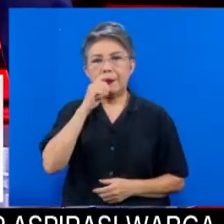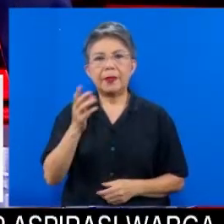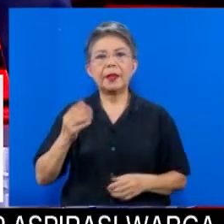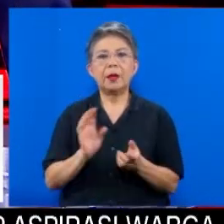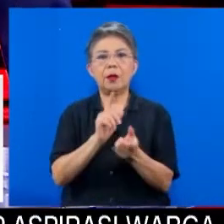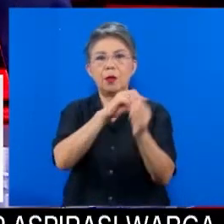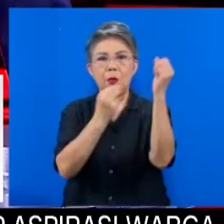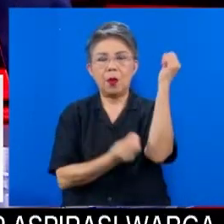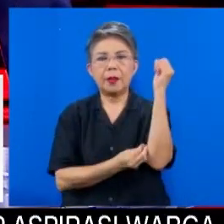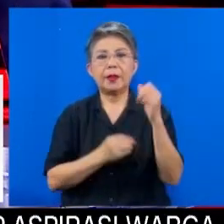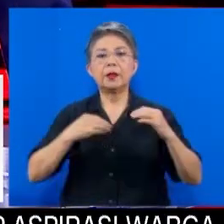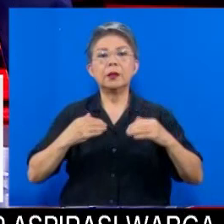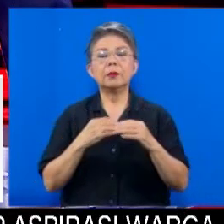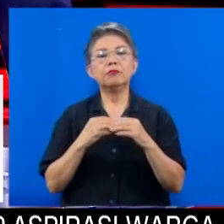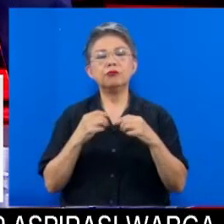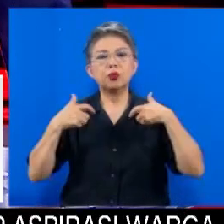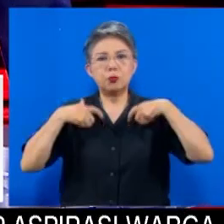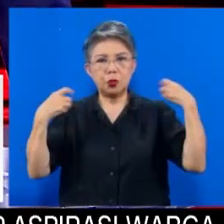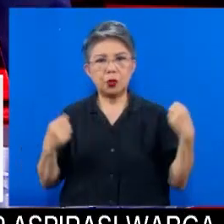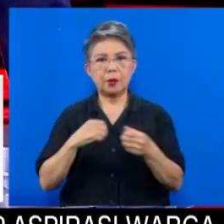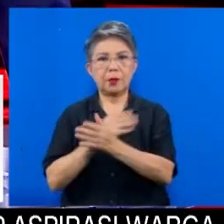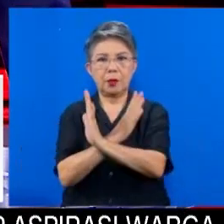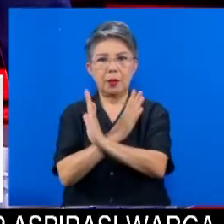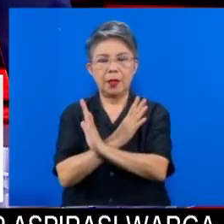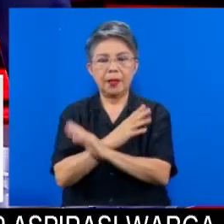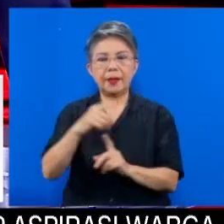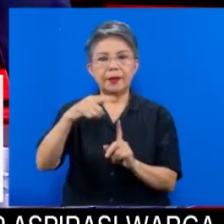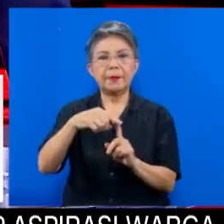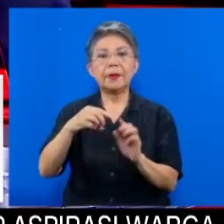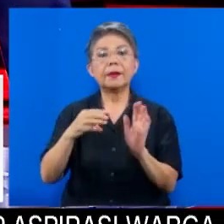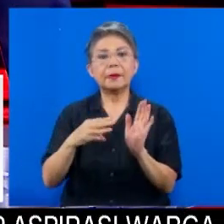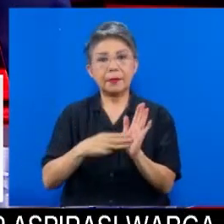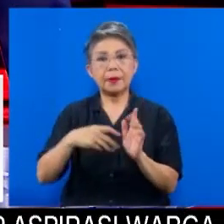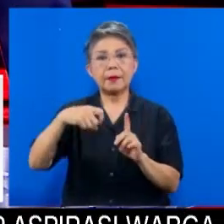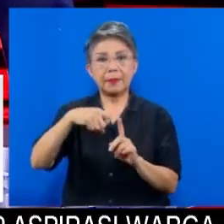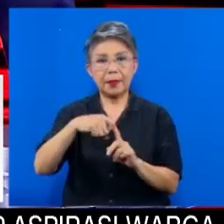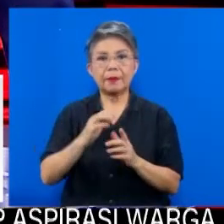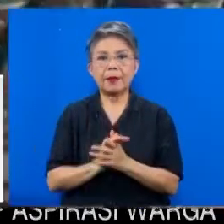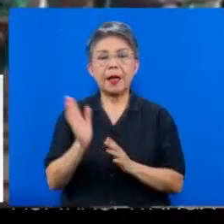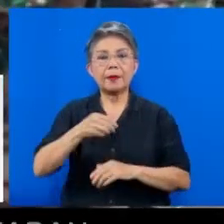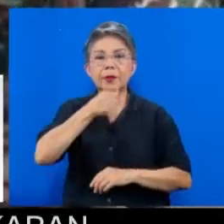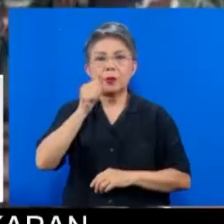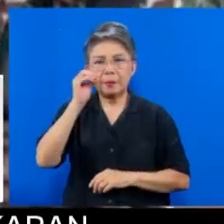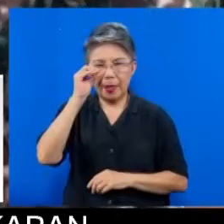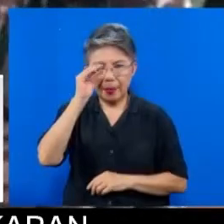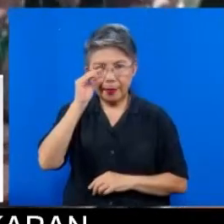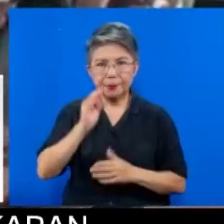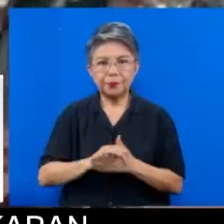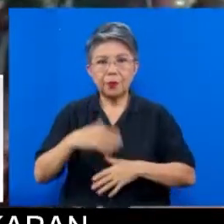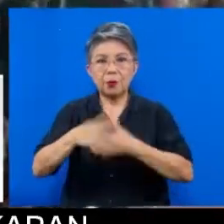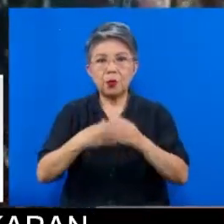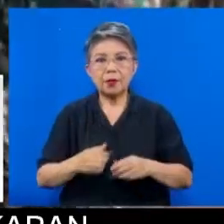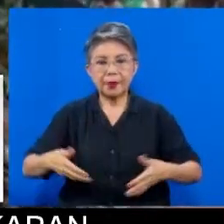Gubernur Jawa Timur Emil Dardak, di Taman Makam Pahlawan Kalibata Pancoran, Jakarta Selatan, Minggu pagi. Suasana haru menyelimuti